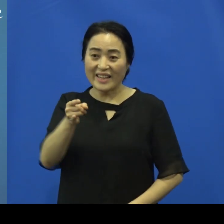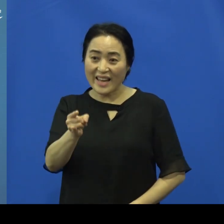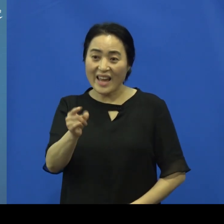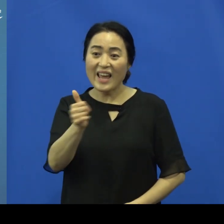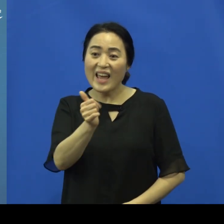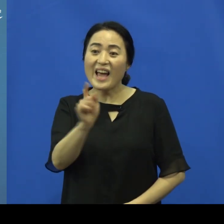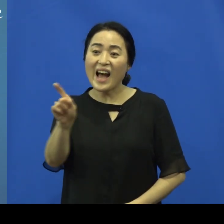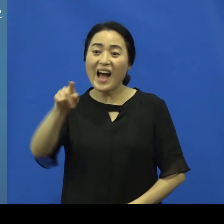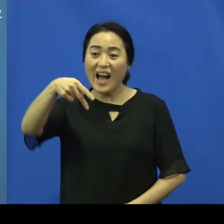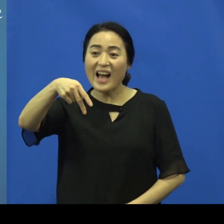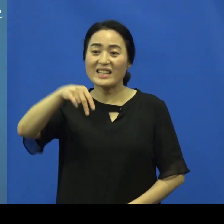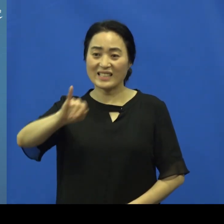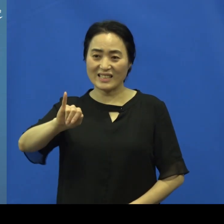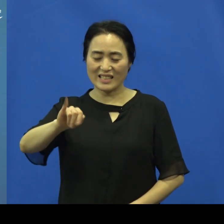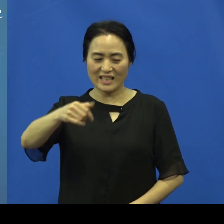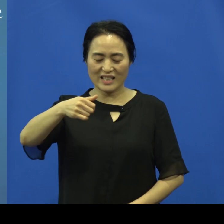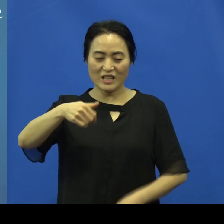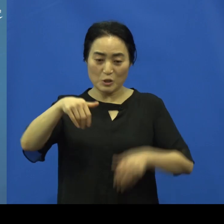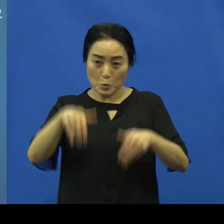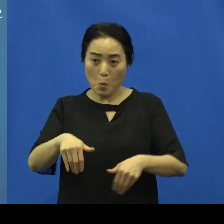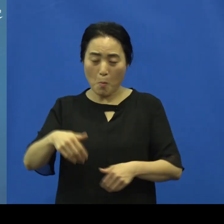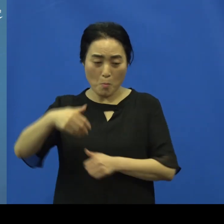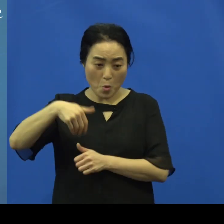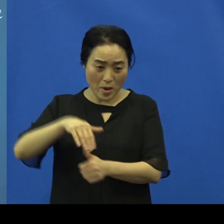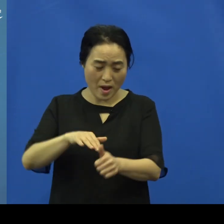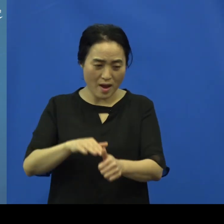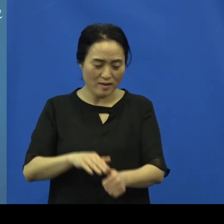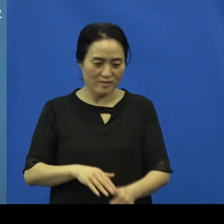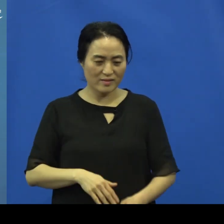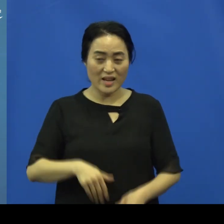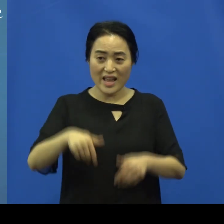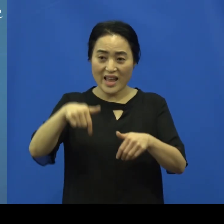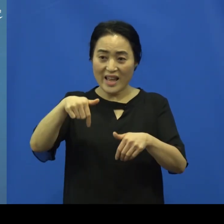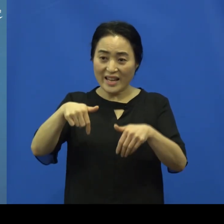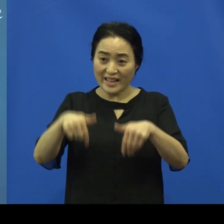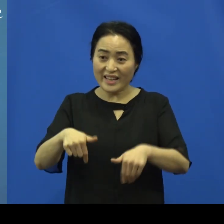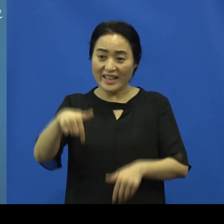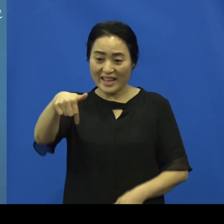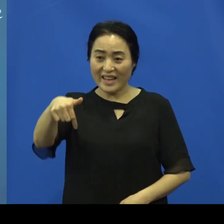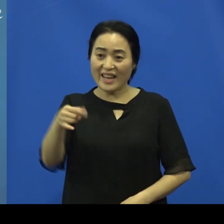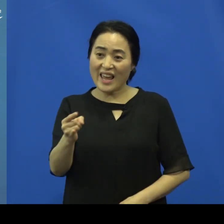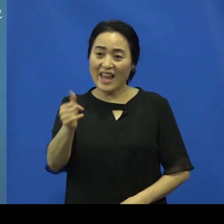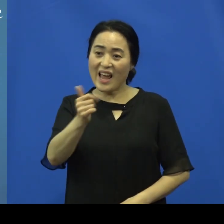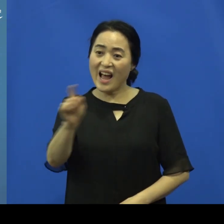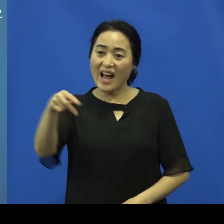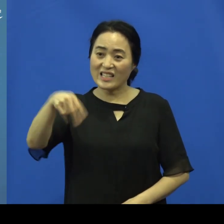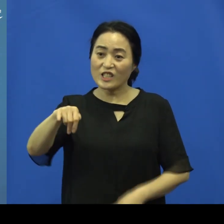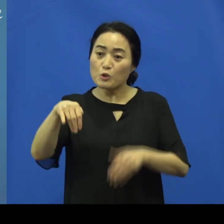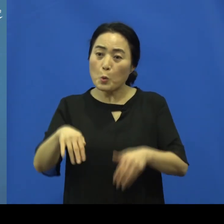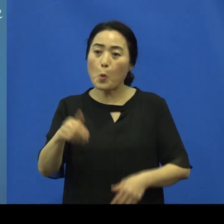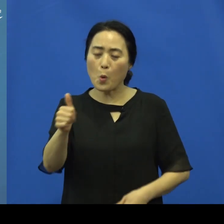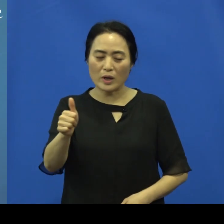게하시가 그녀를 굉장히 비인격적으로 대하는 모습을 보여요. 별로